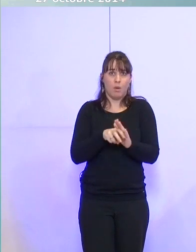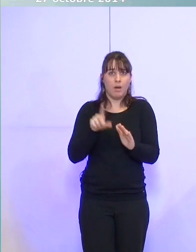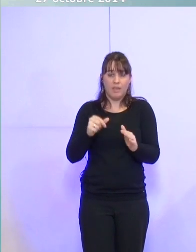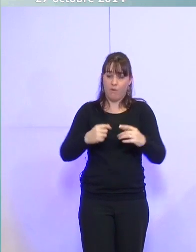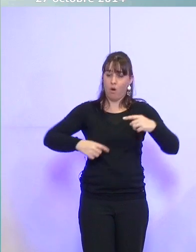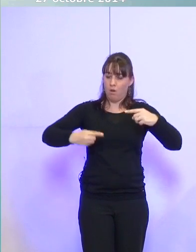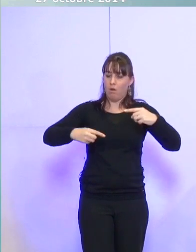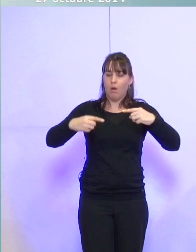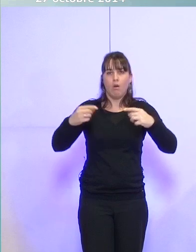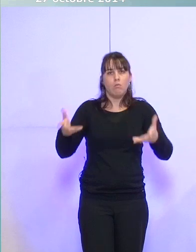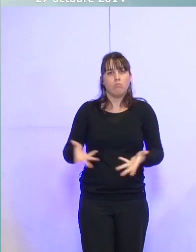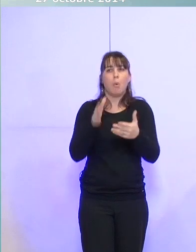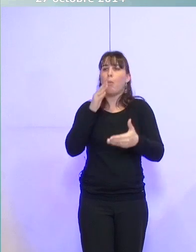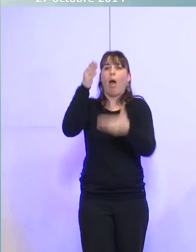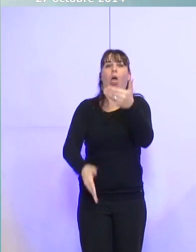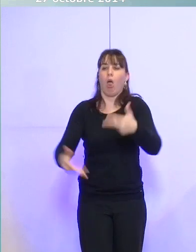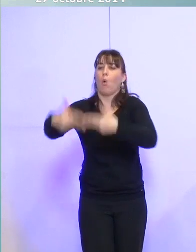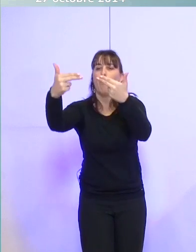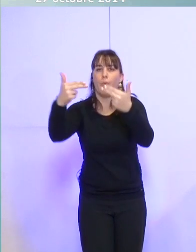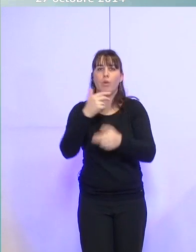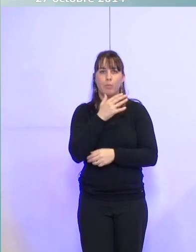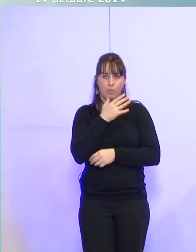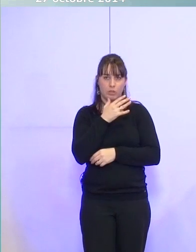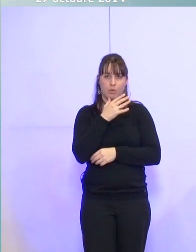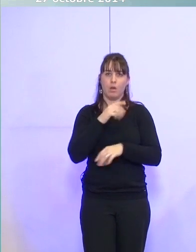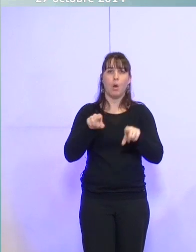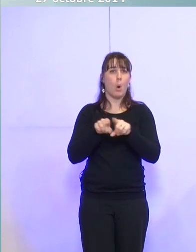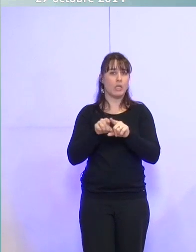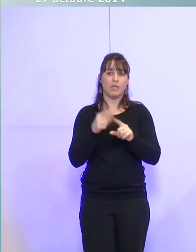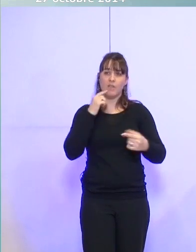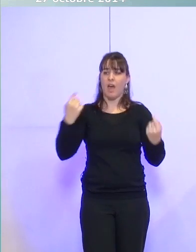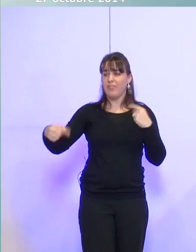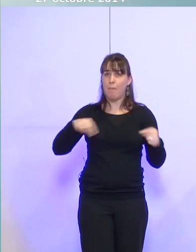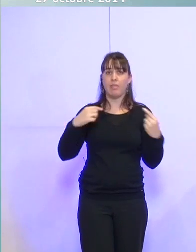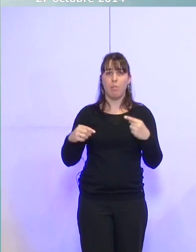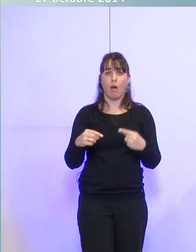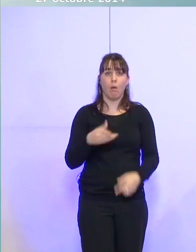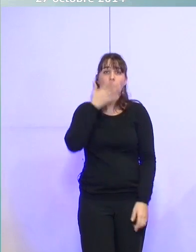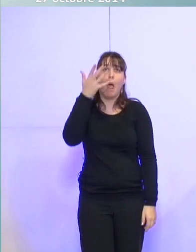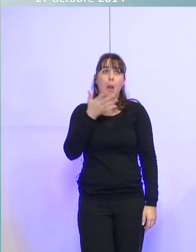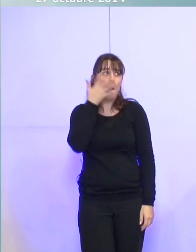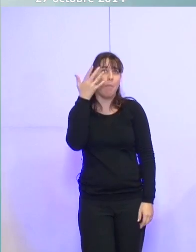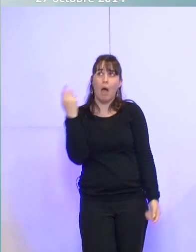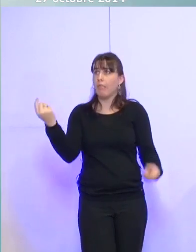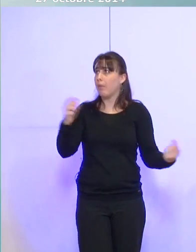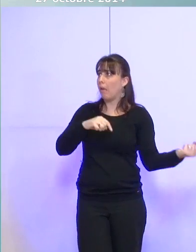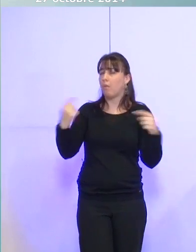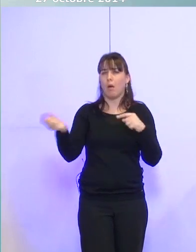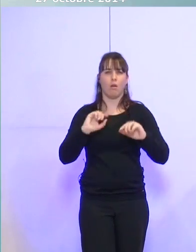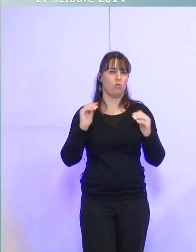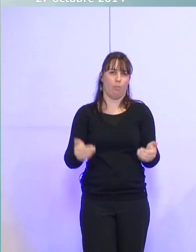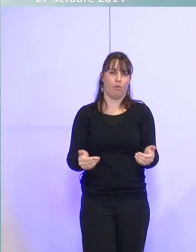conditions de redressement. Et qu'il faut savoir à un moment arrêter les débats pour le débat sur un